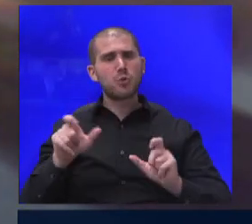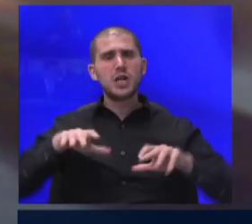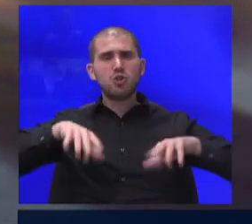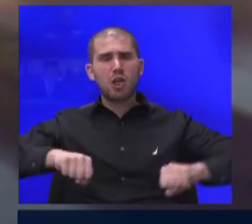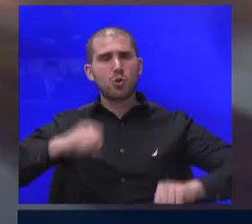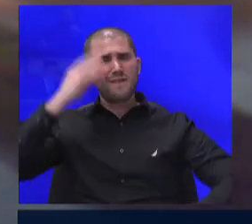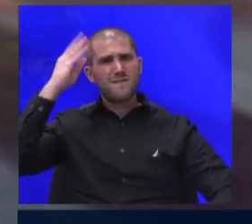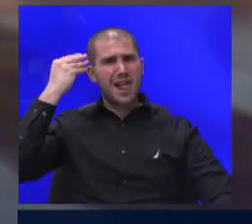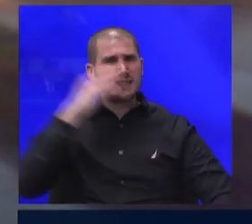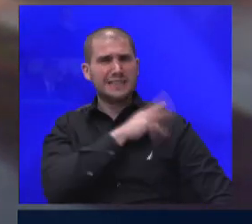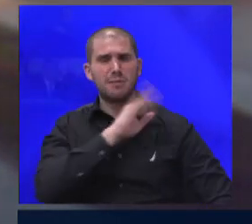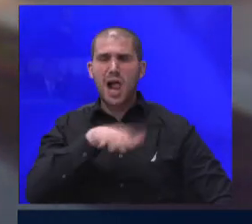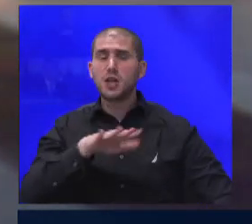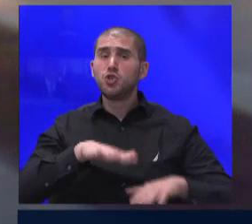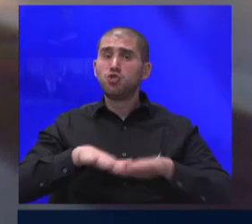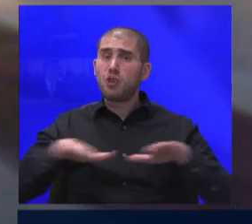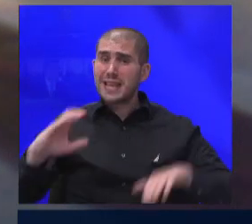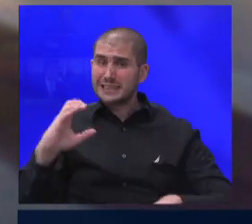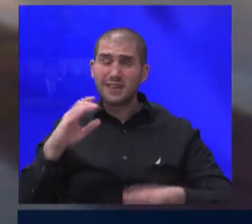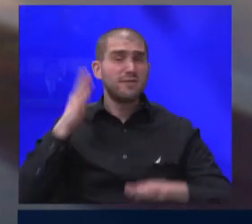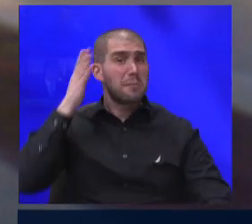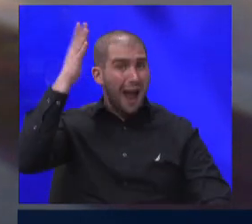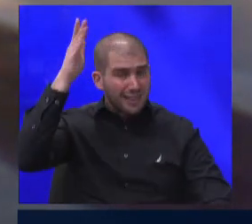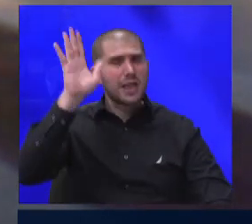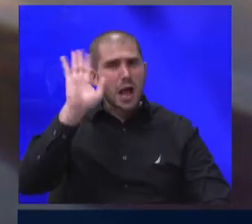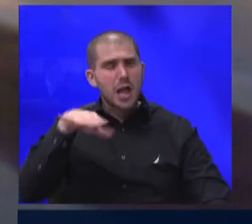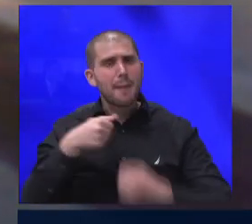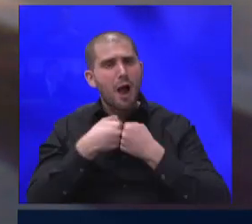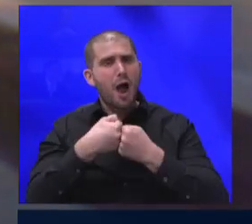C, ובבוא היום גם להיאבק על החלת החוק